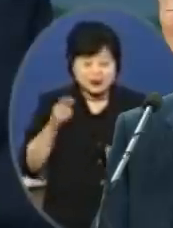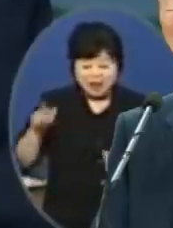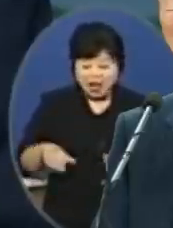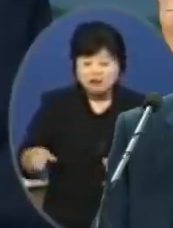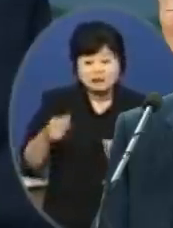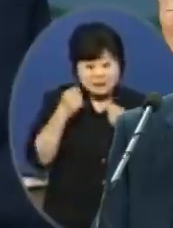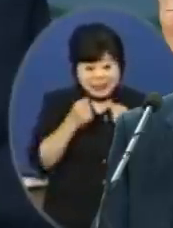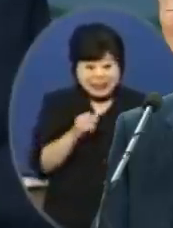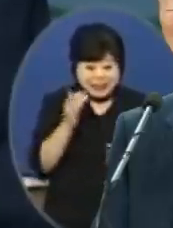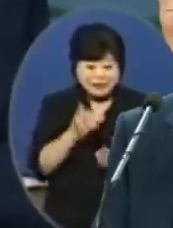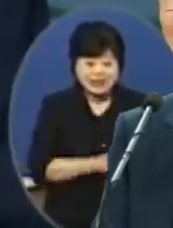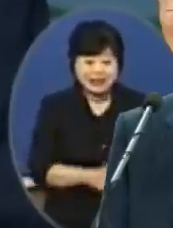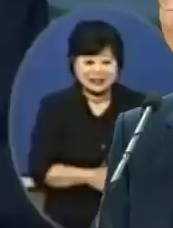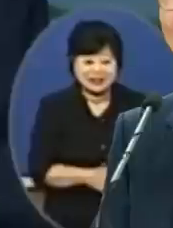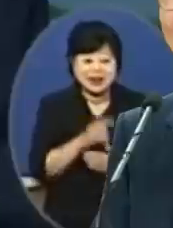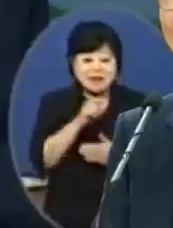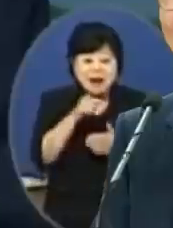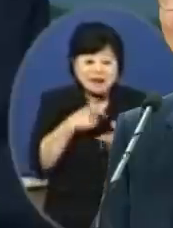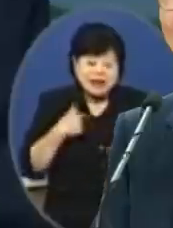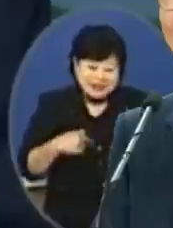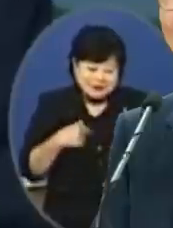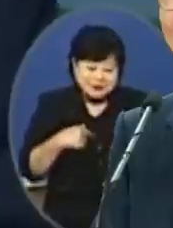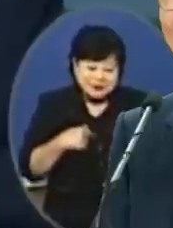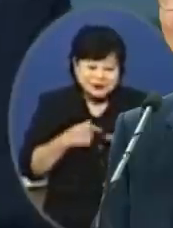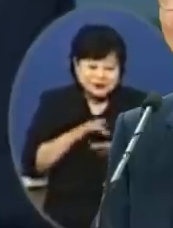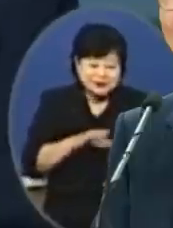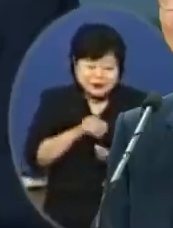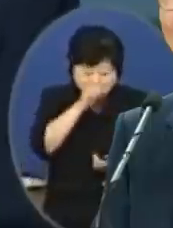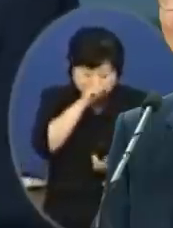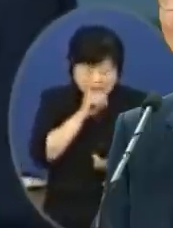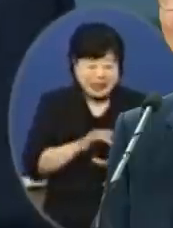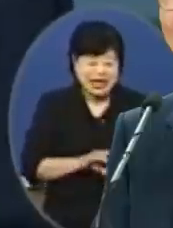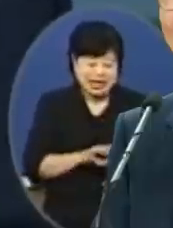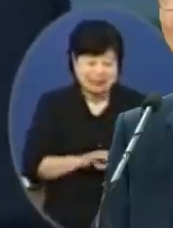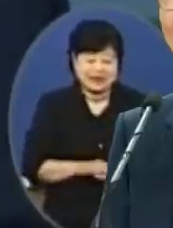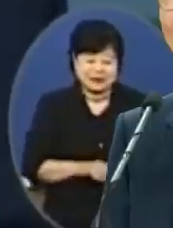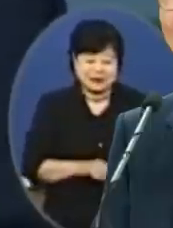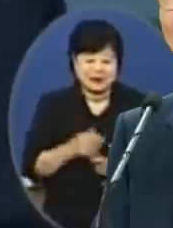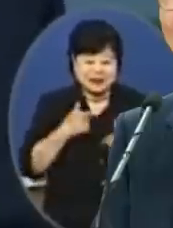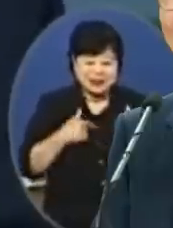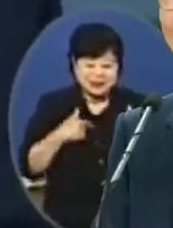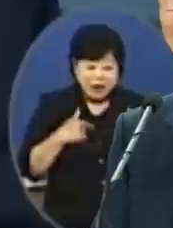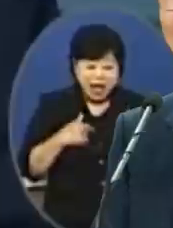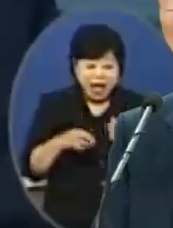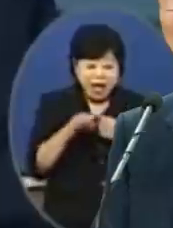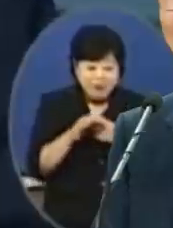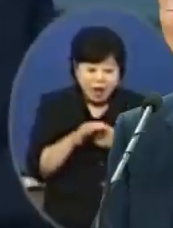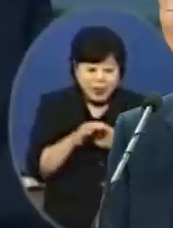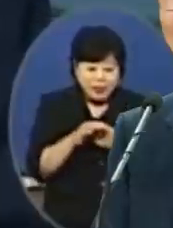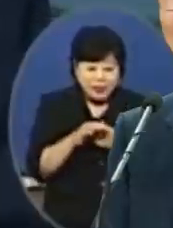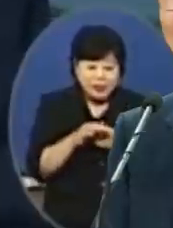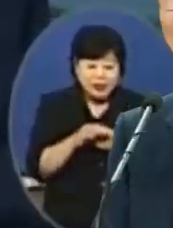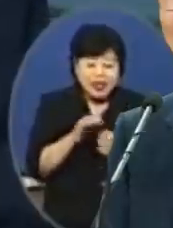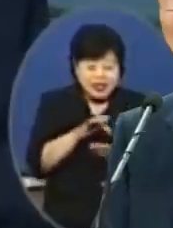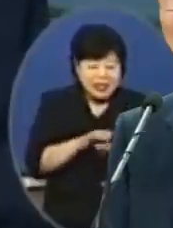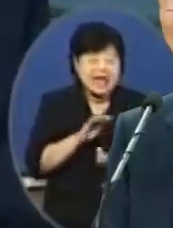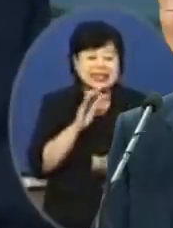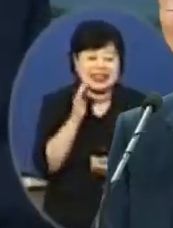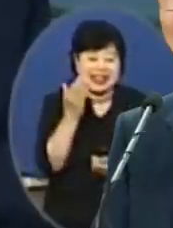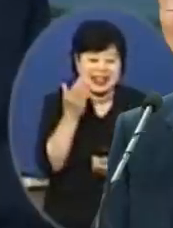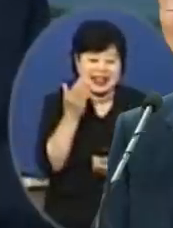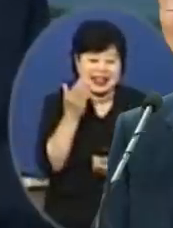하루를 살아야 되는 것입니다. 마음의 기쁨은 양약이 되는 것입니다. 여러분이 기뻐하면은 그것이 약이